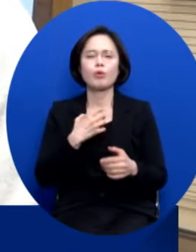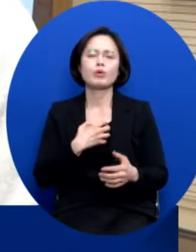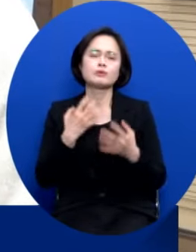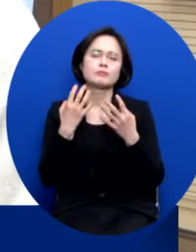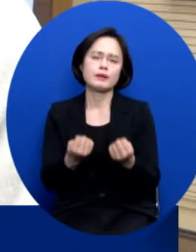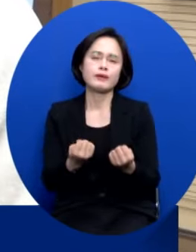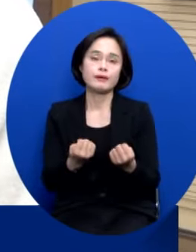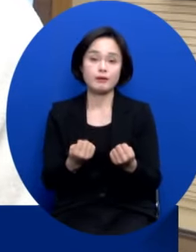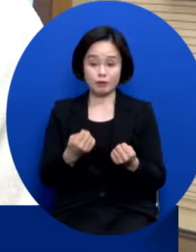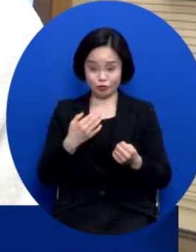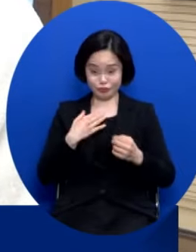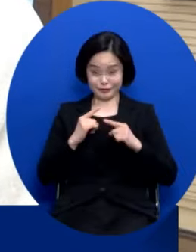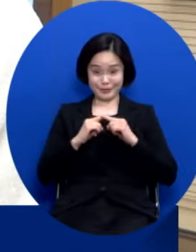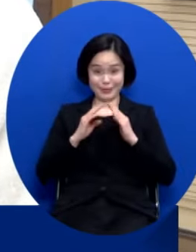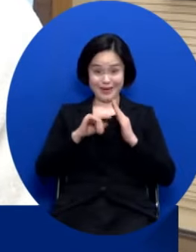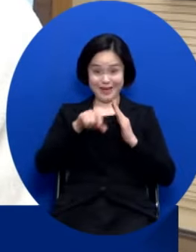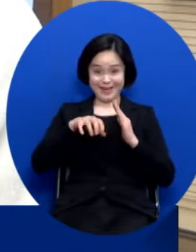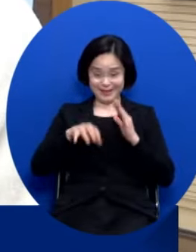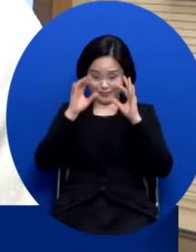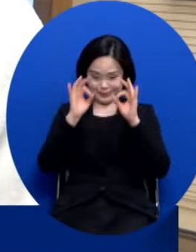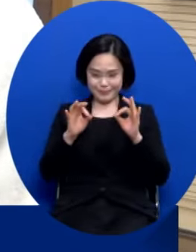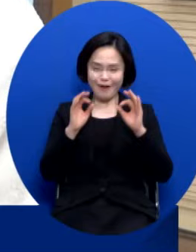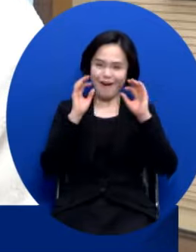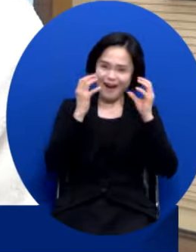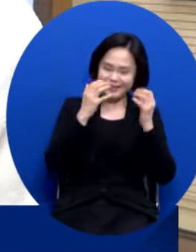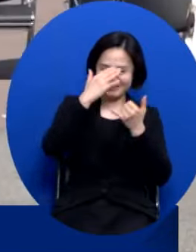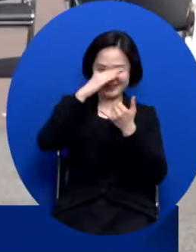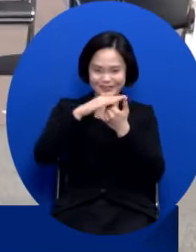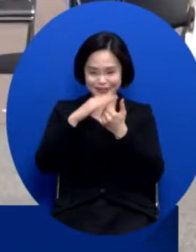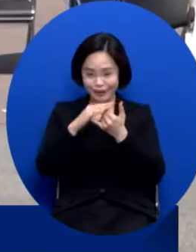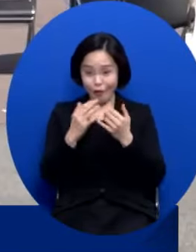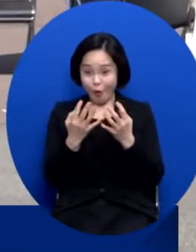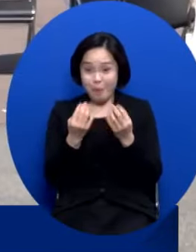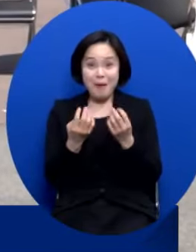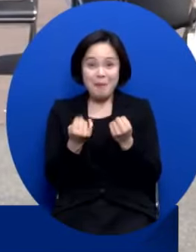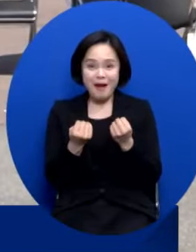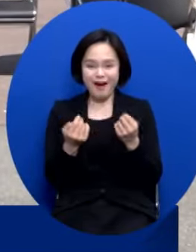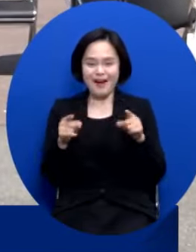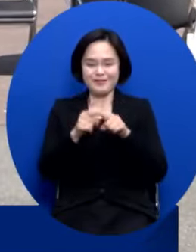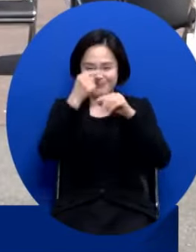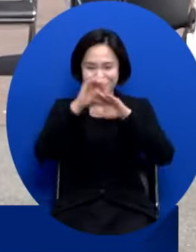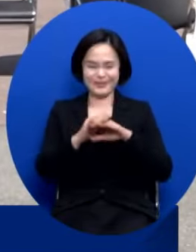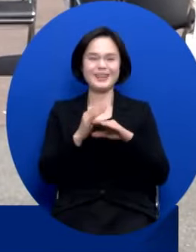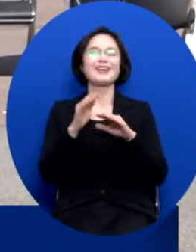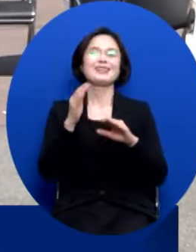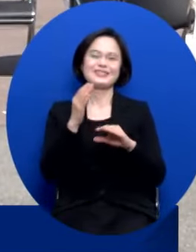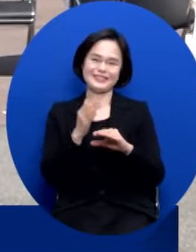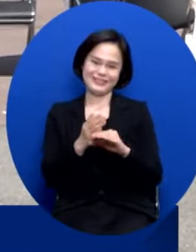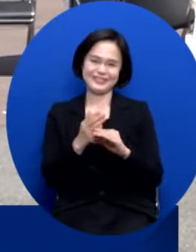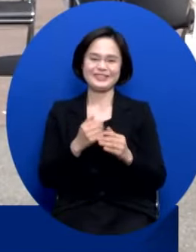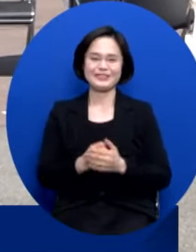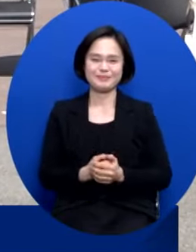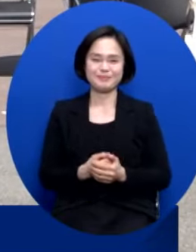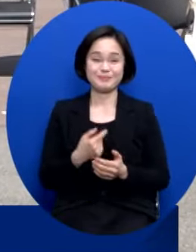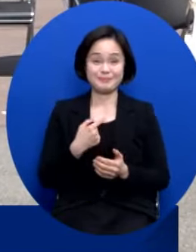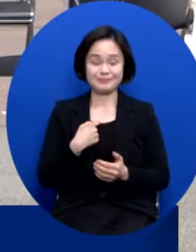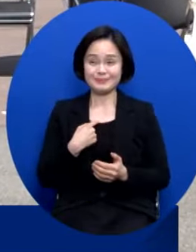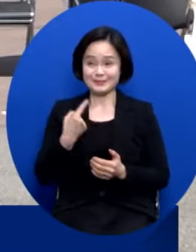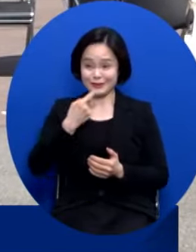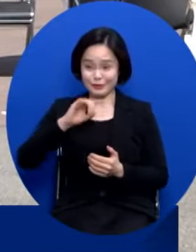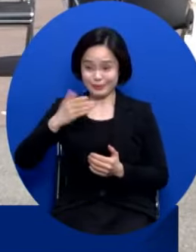그 어린이들하고 청소년들하고 지금 많이 예배를 드리고 있어요. 공교롭게도 제가 94년생인데 백석대학교회랑